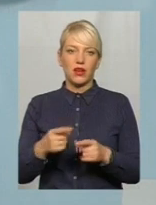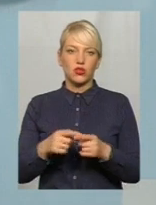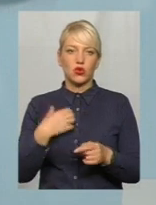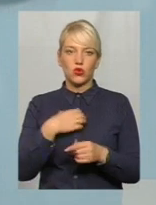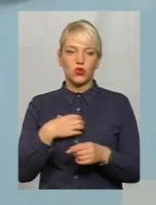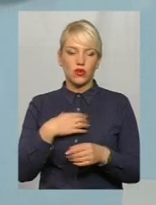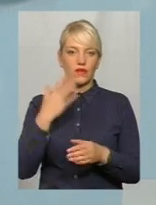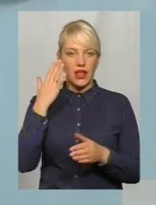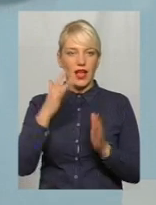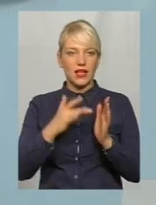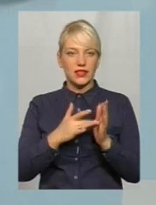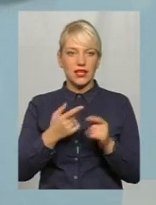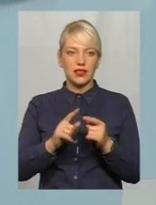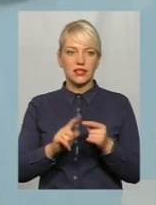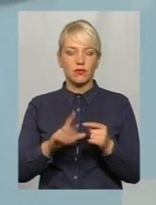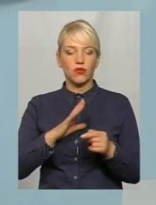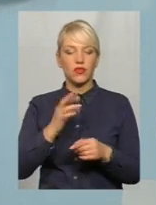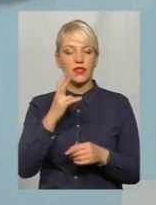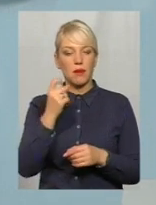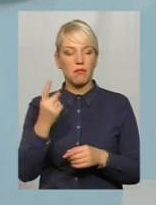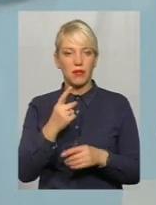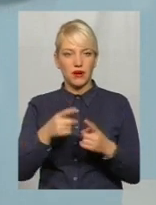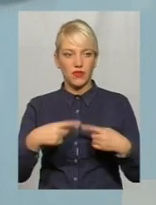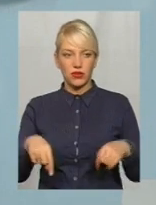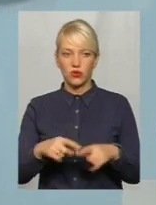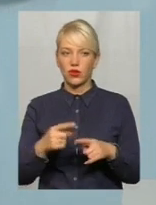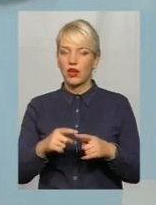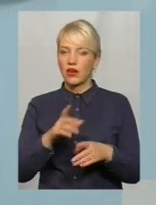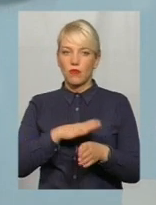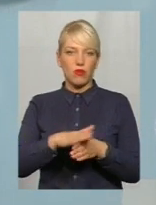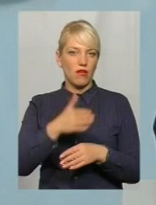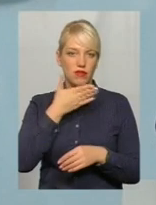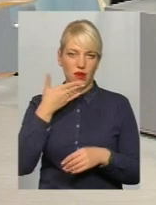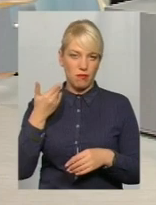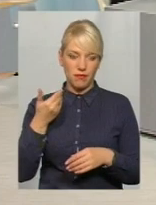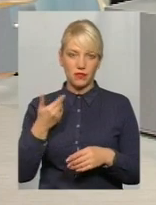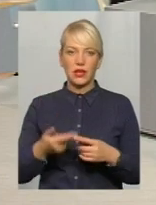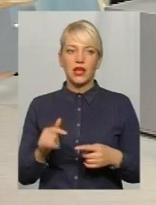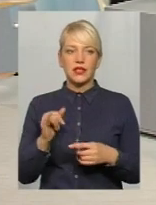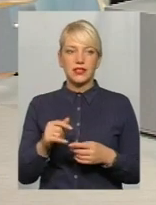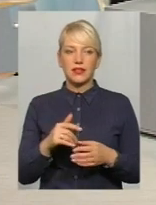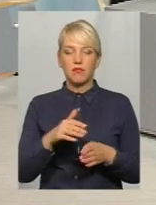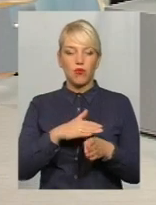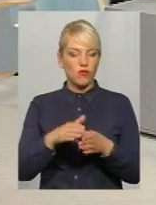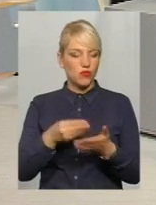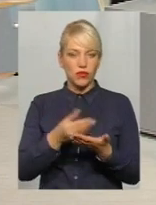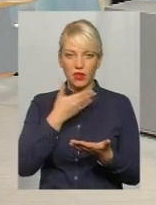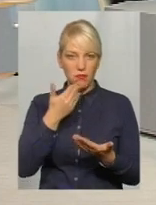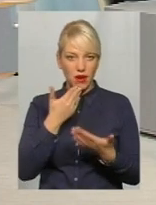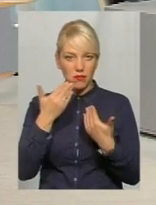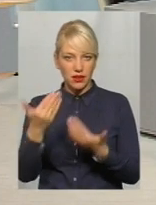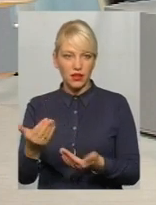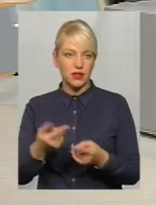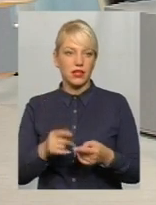акцент цього року мав бути на первинку, хоча він не зроблений в повній мірі. Тобто не відбулось фінансування? Не